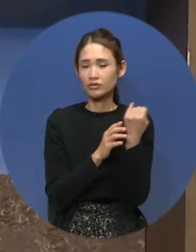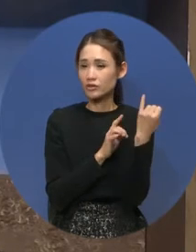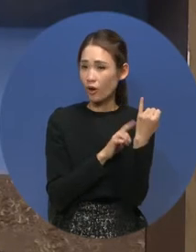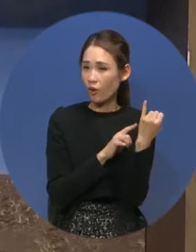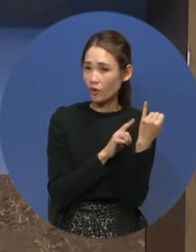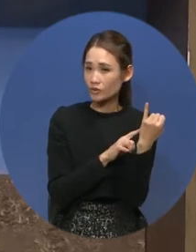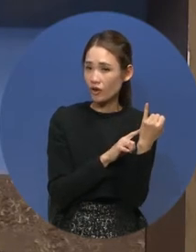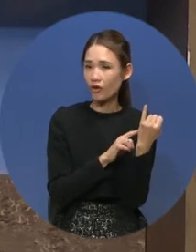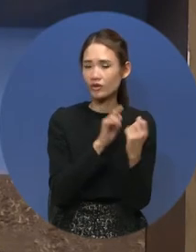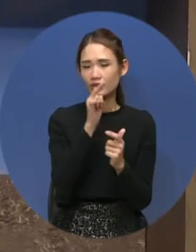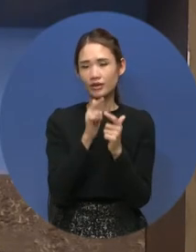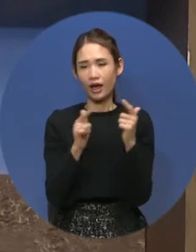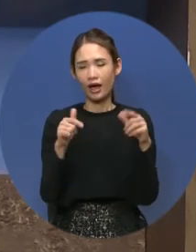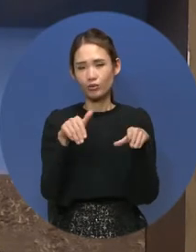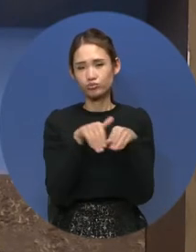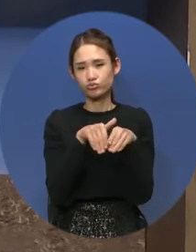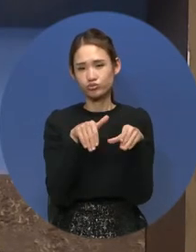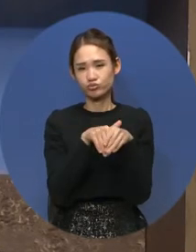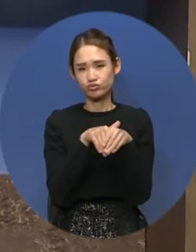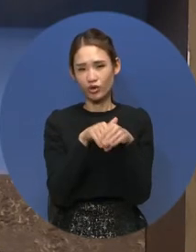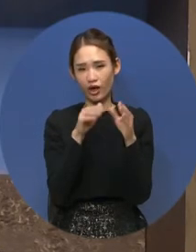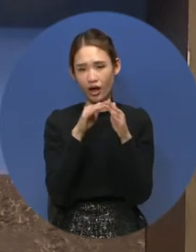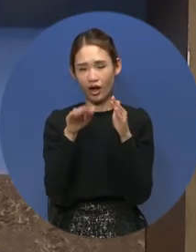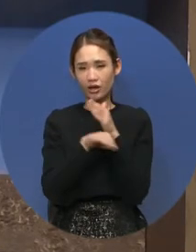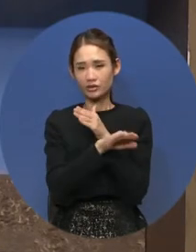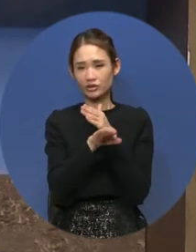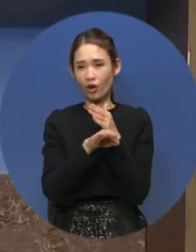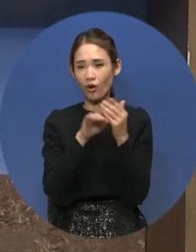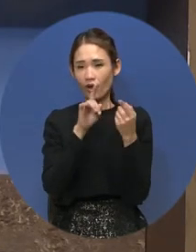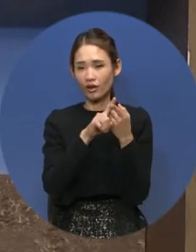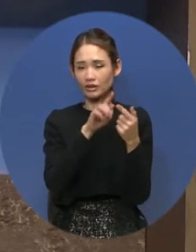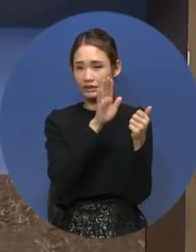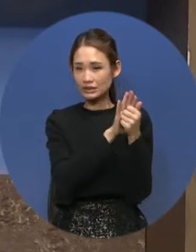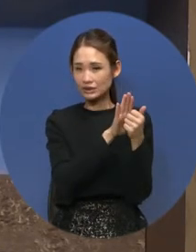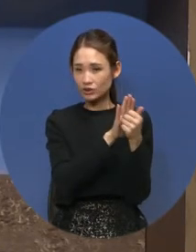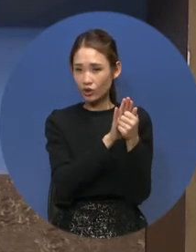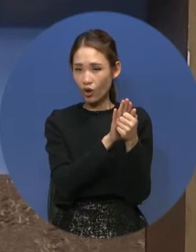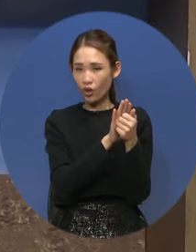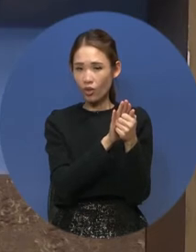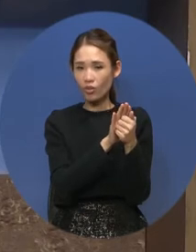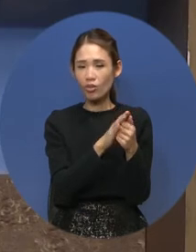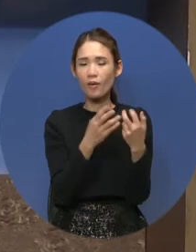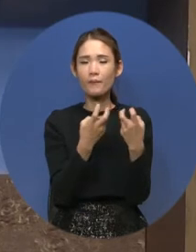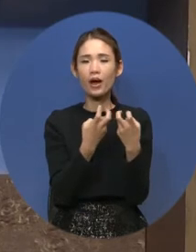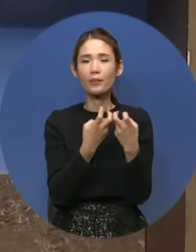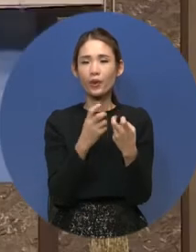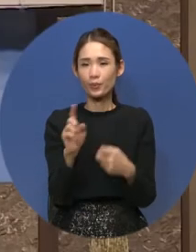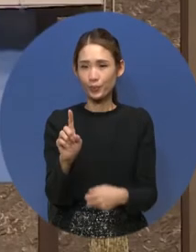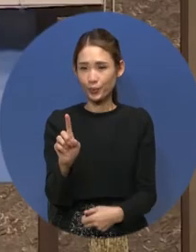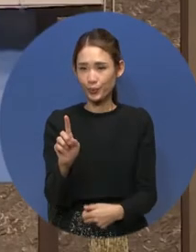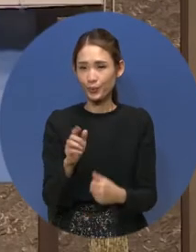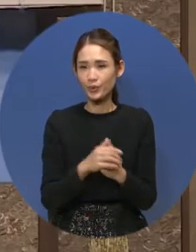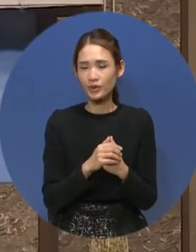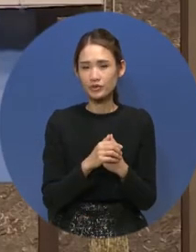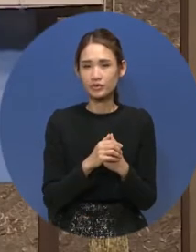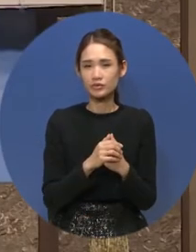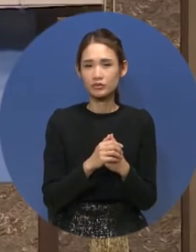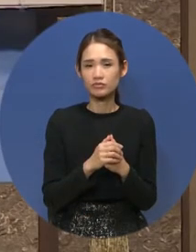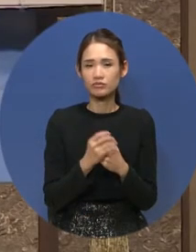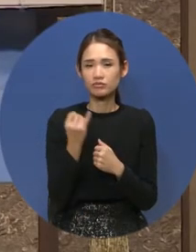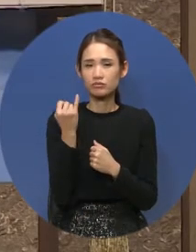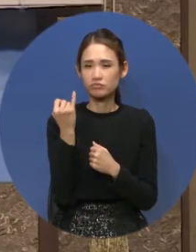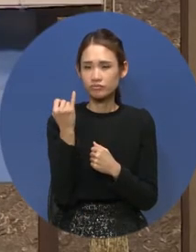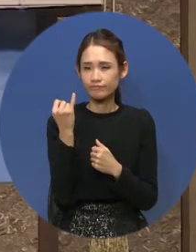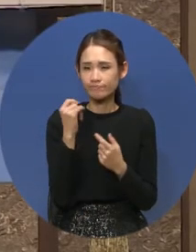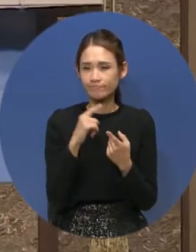여성이라든지 다문화의 가정에 대한 그런 지원 정책은 어떤 것들이 있나요? 그